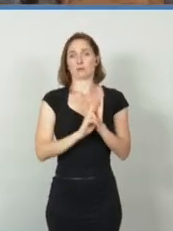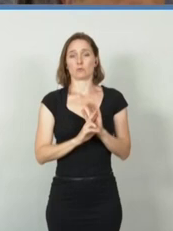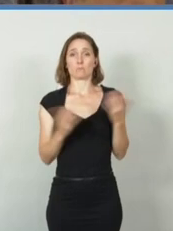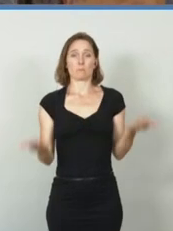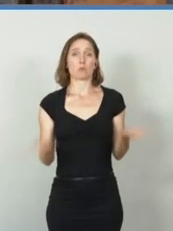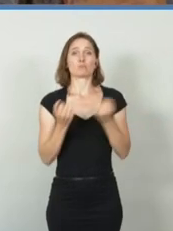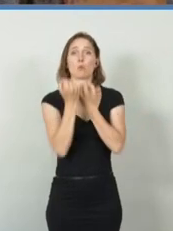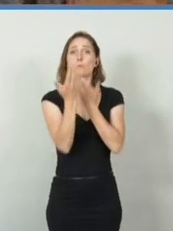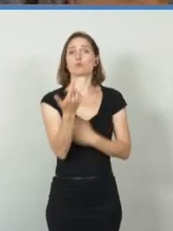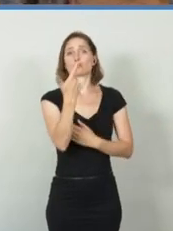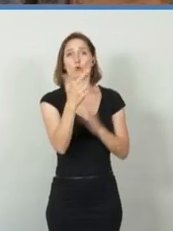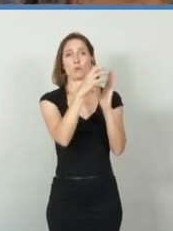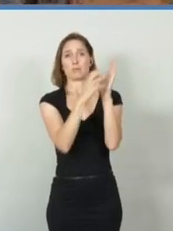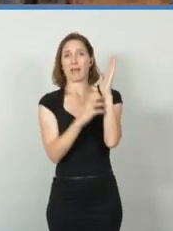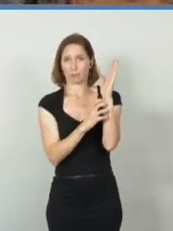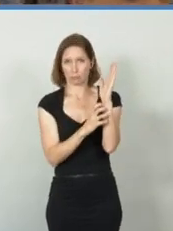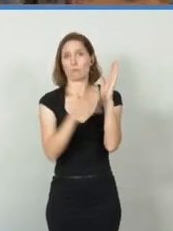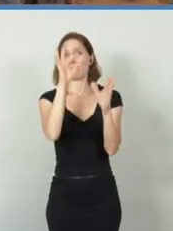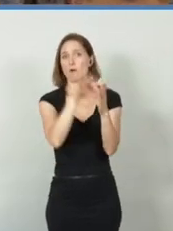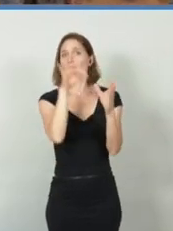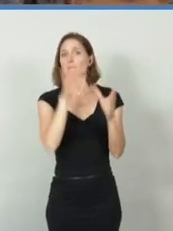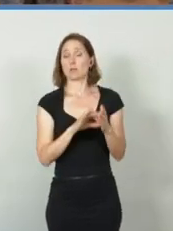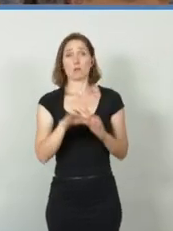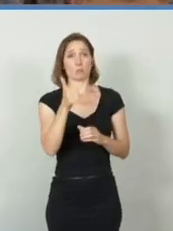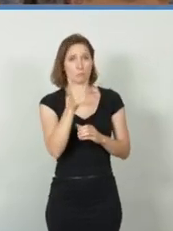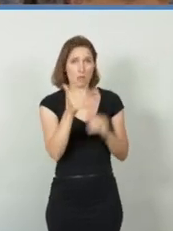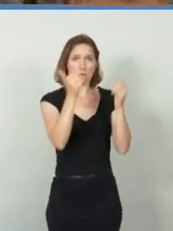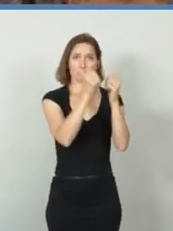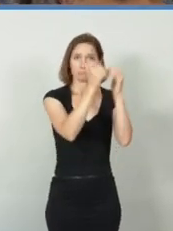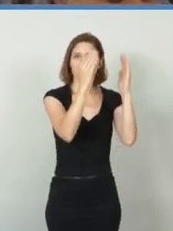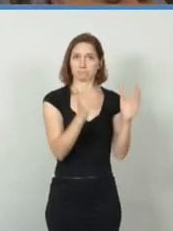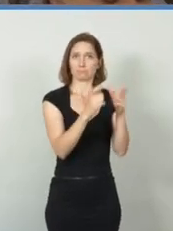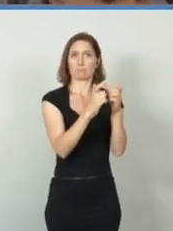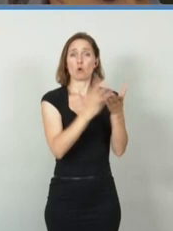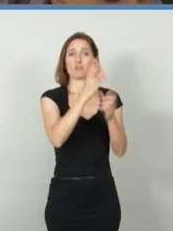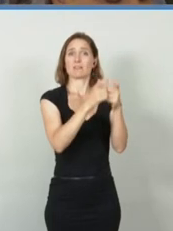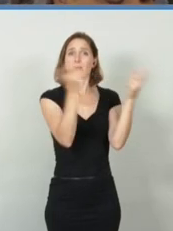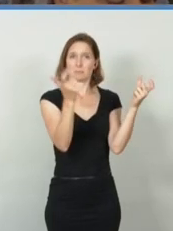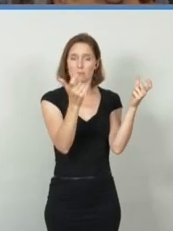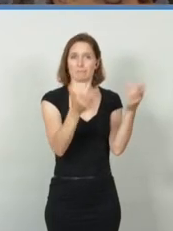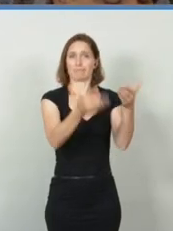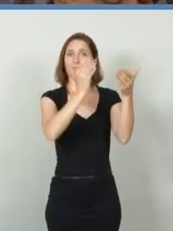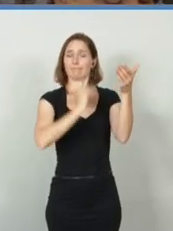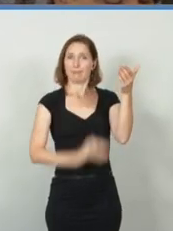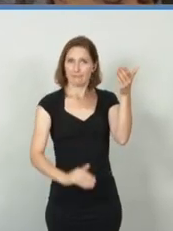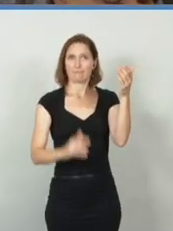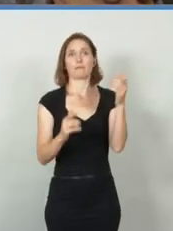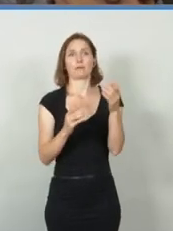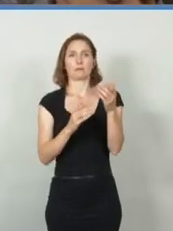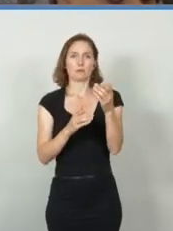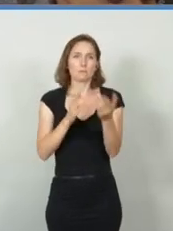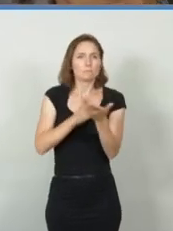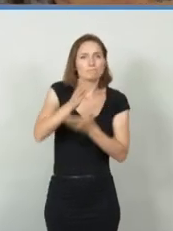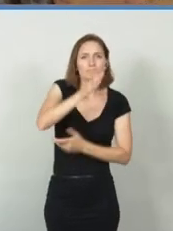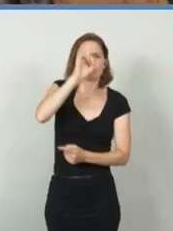première le projet d'établissement de la mig et la seconde des pour valider les orientations politiques de 2023-2028 je vous